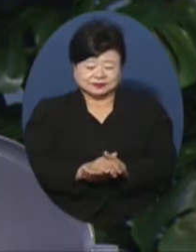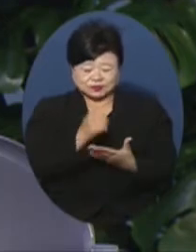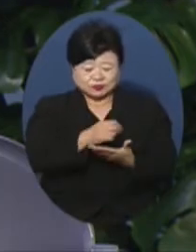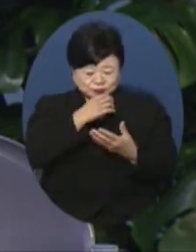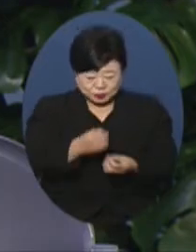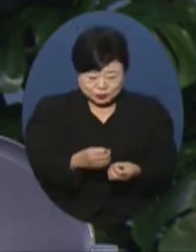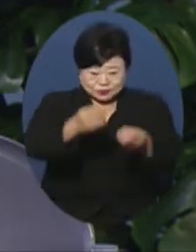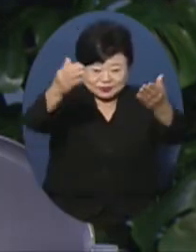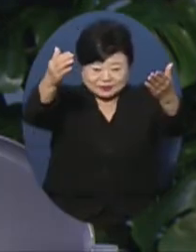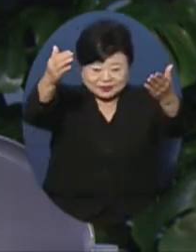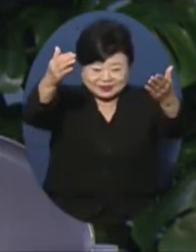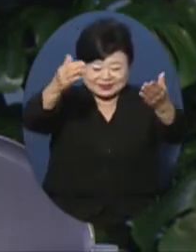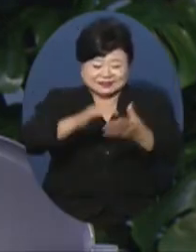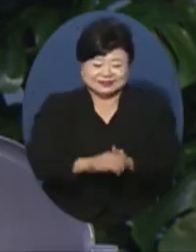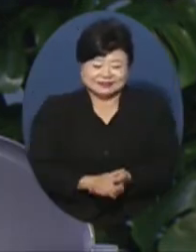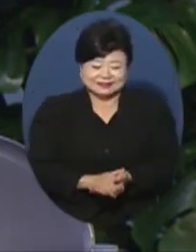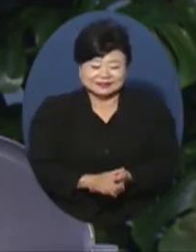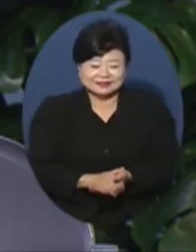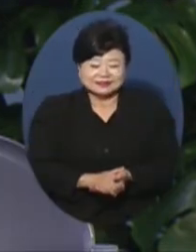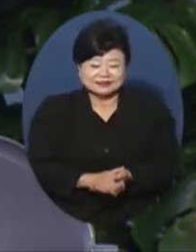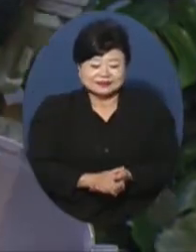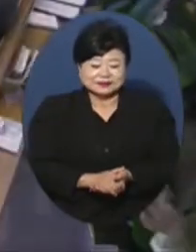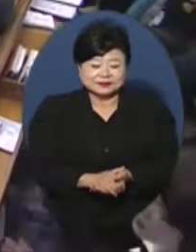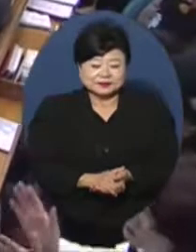살아내시기를 주님 이름으로 축원합니다.